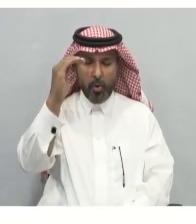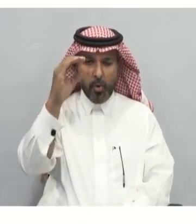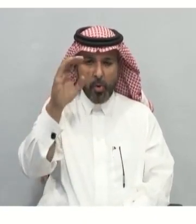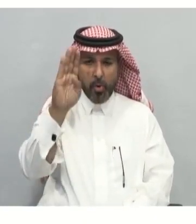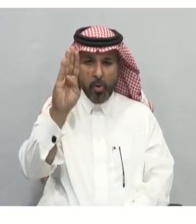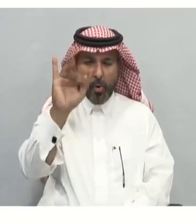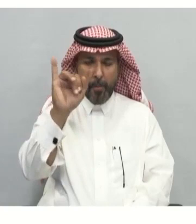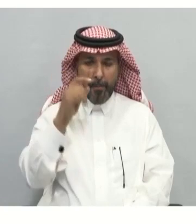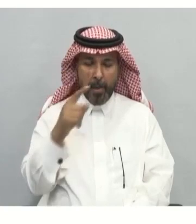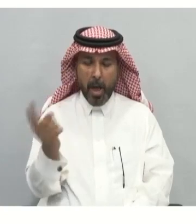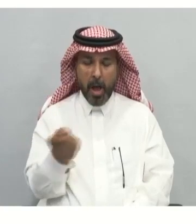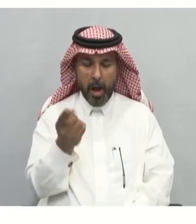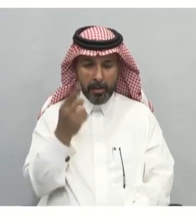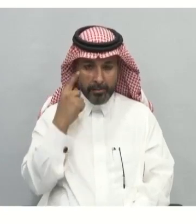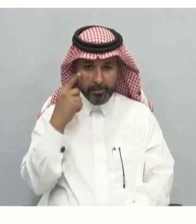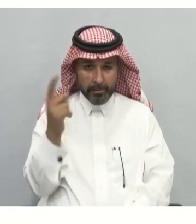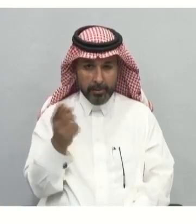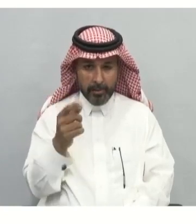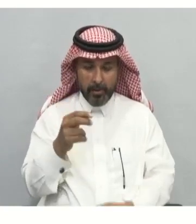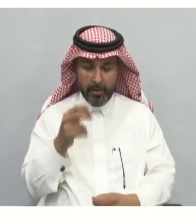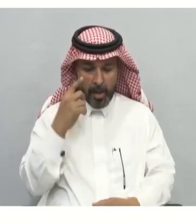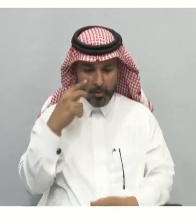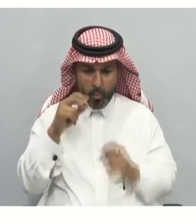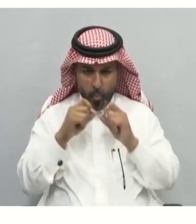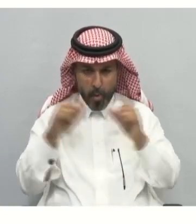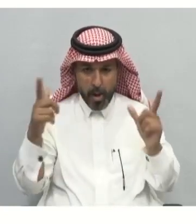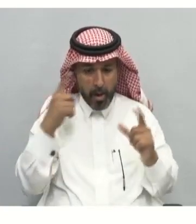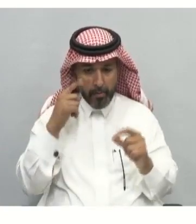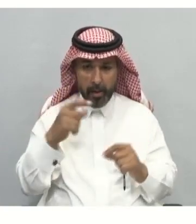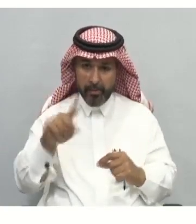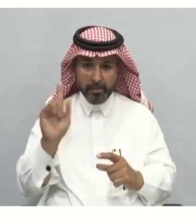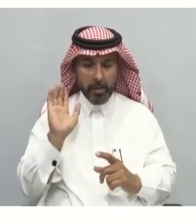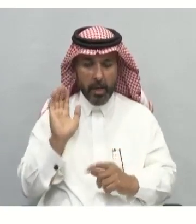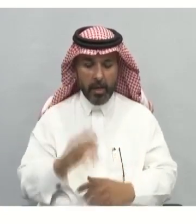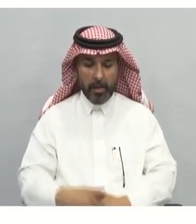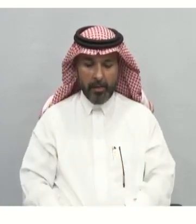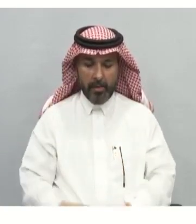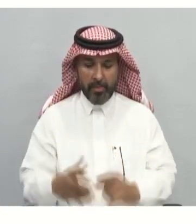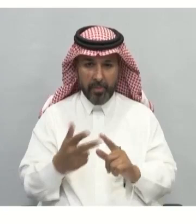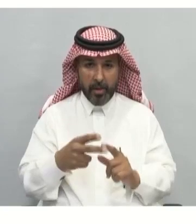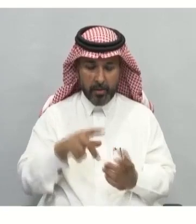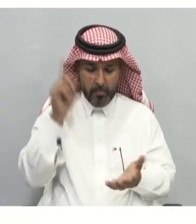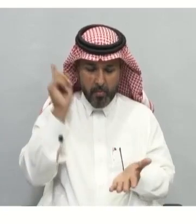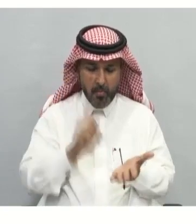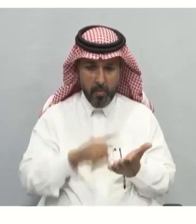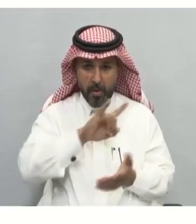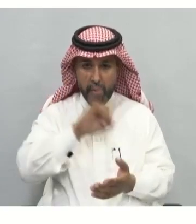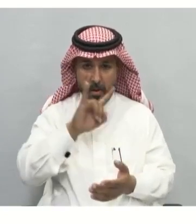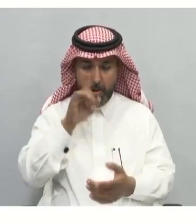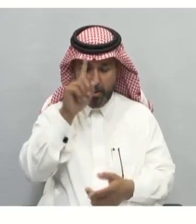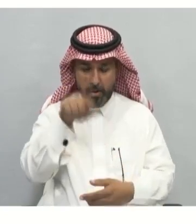حلال بين ظاهر لا شبهه فيه ثانيا حرام بين